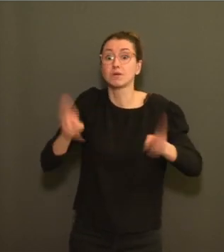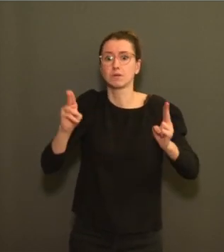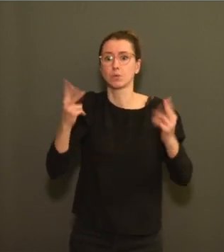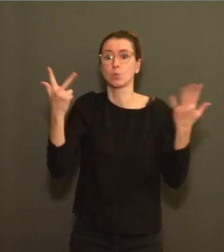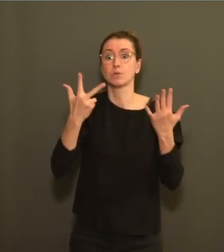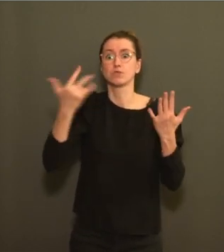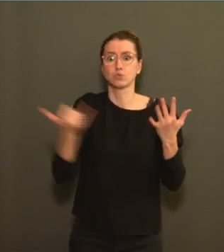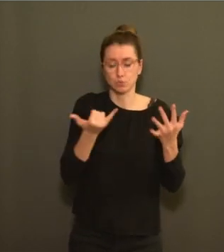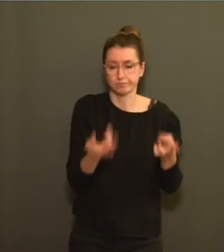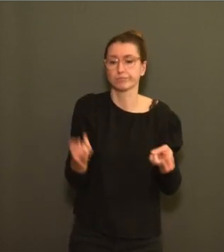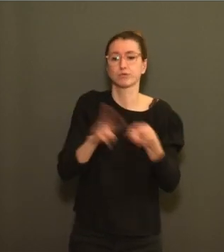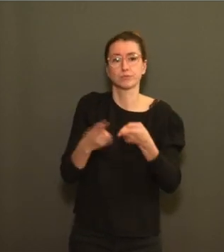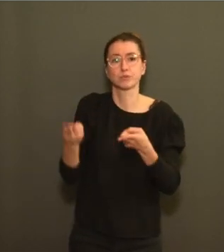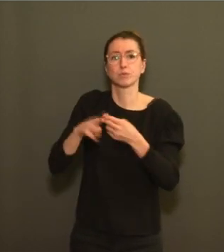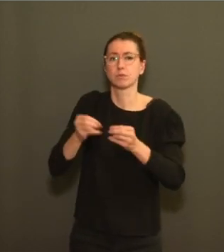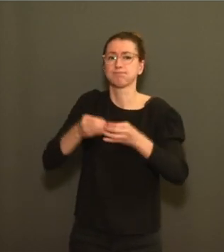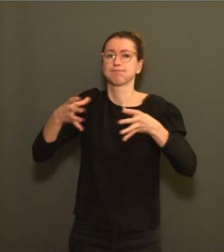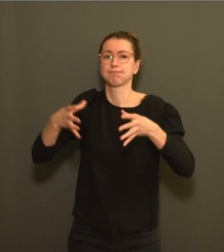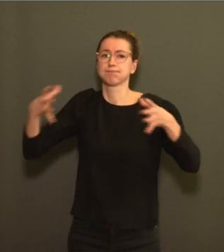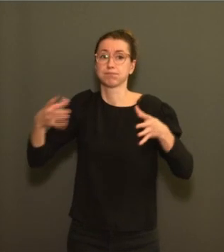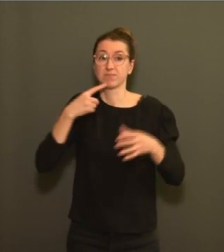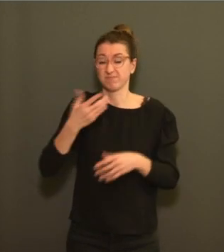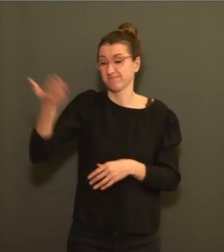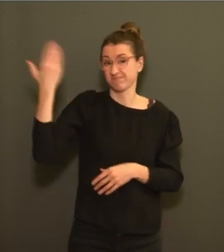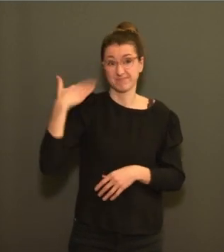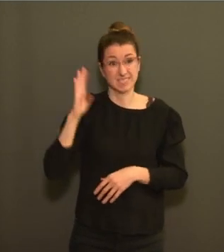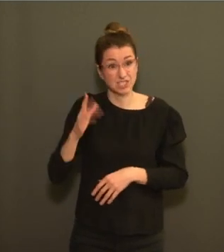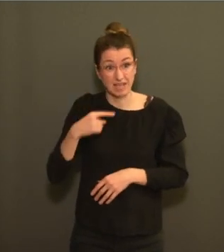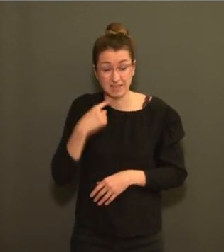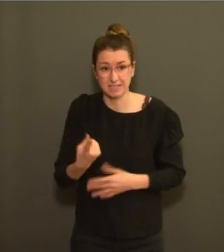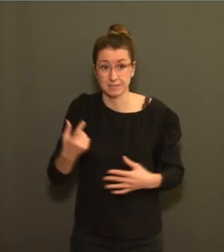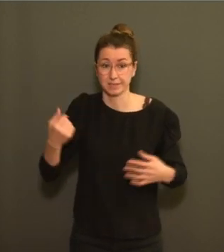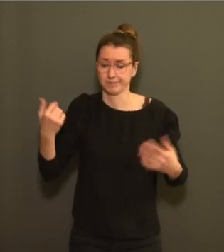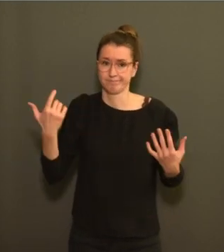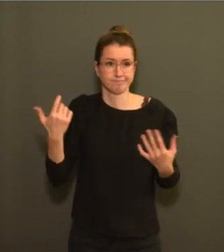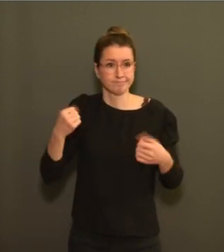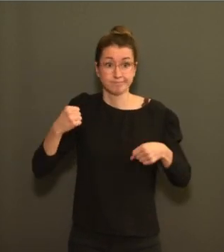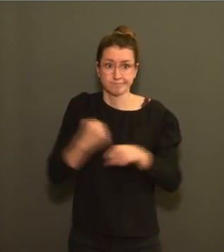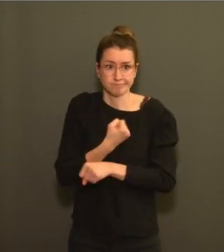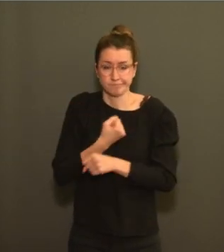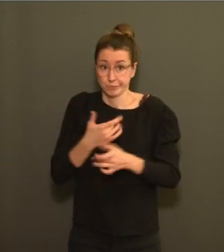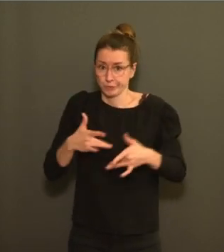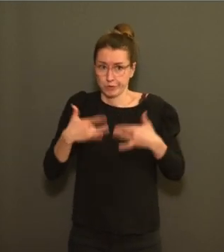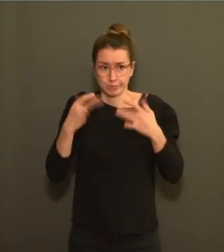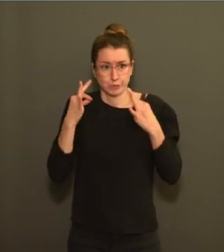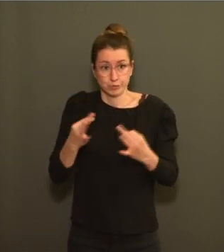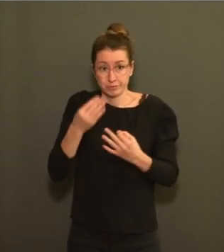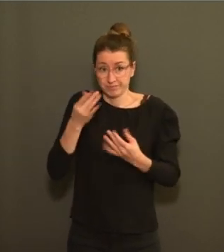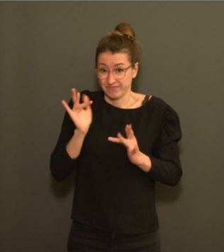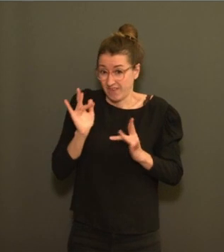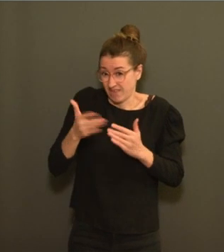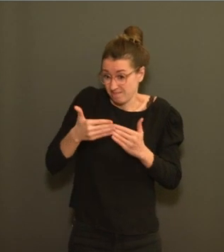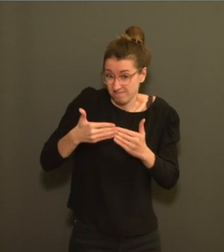comme on vous l'a déjà dit, mais malheureusement ces chiffres et ces prévisions ne changent pas, que nous devrions franchir le cap des 1000